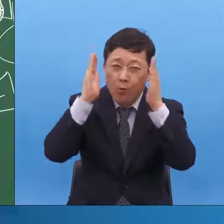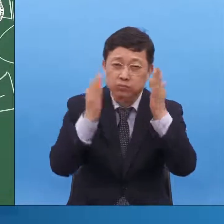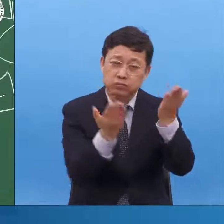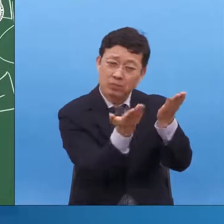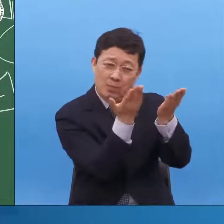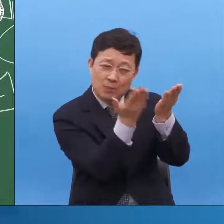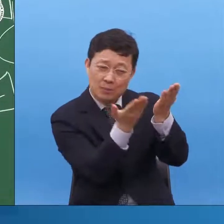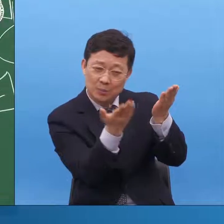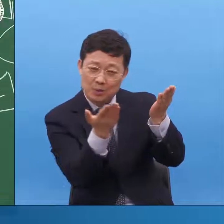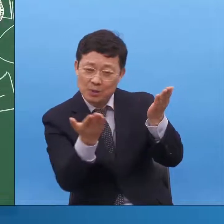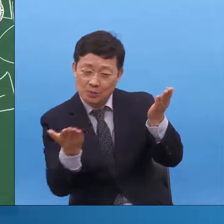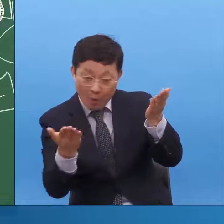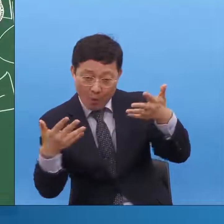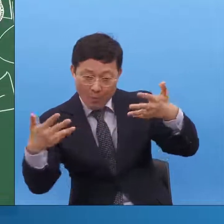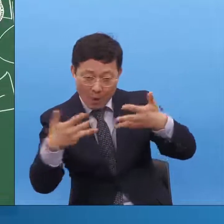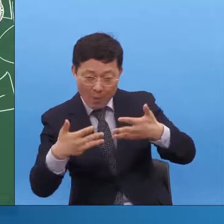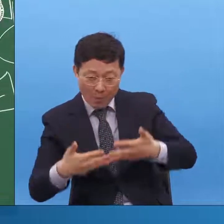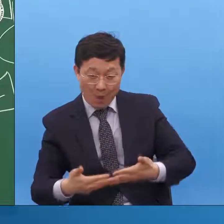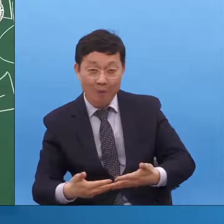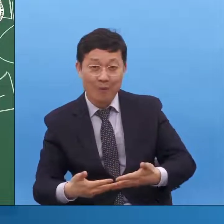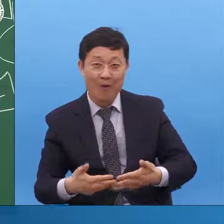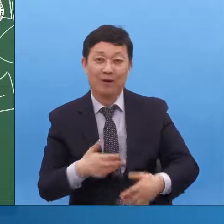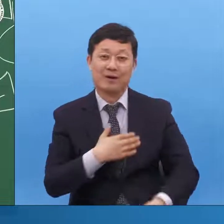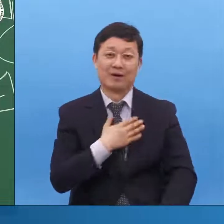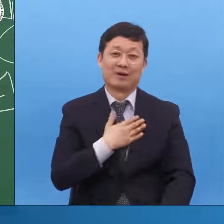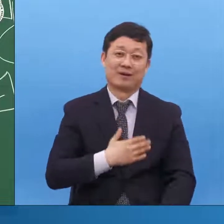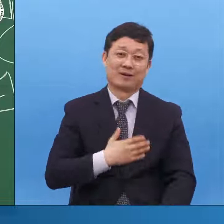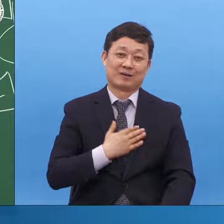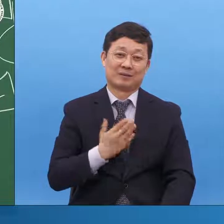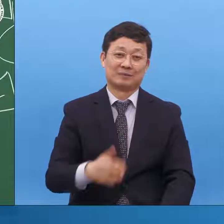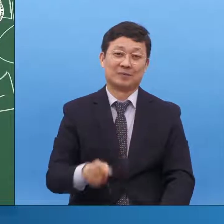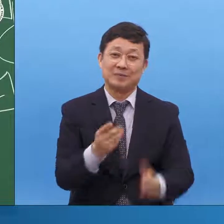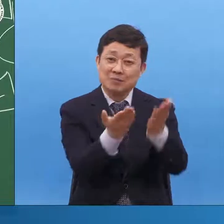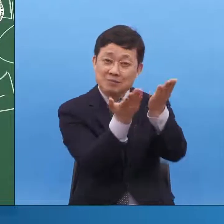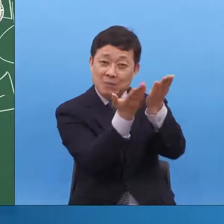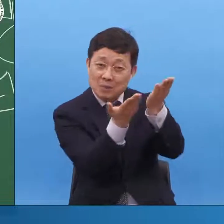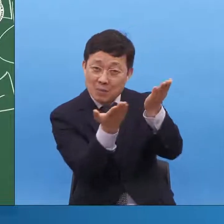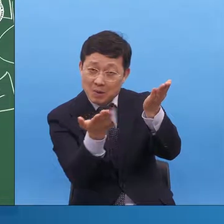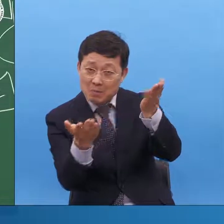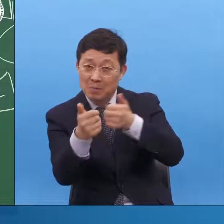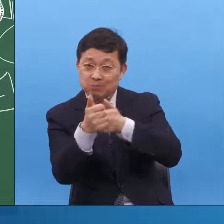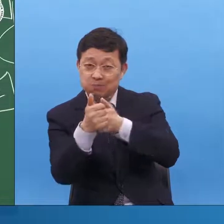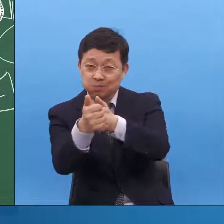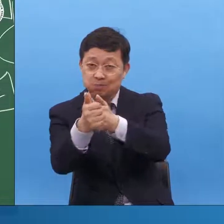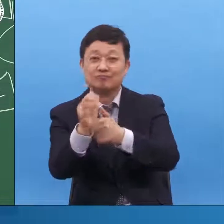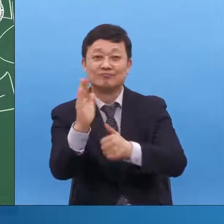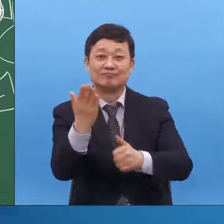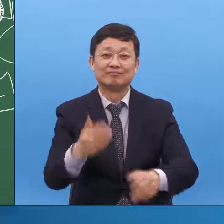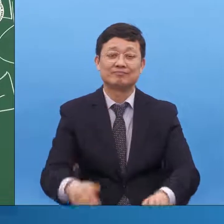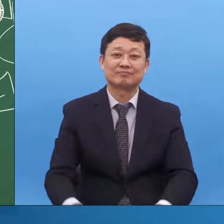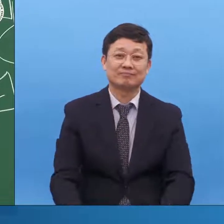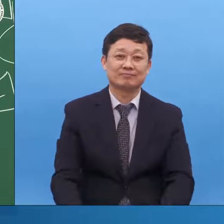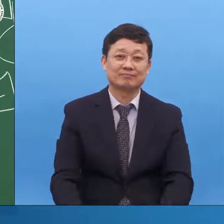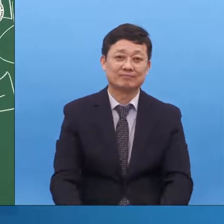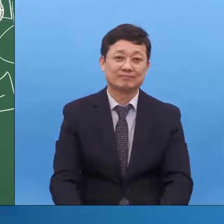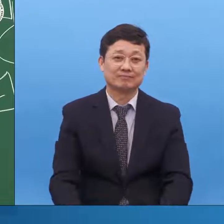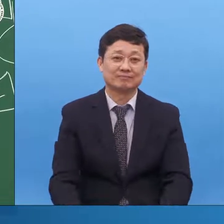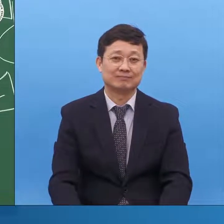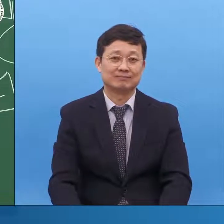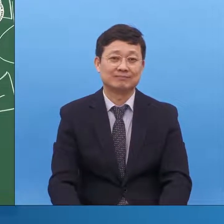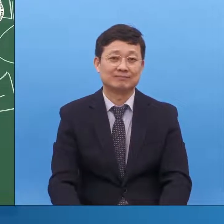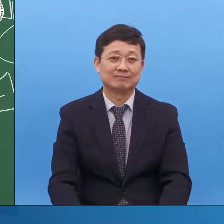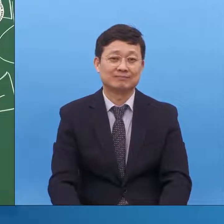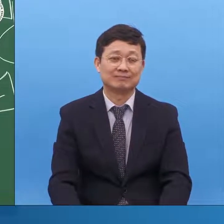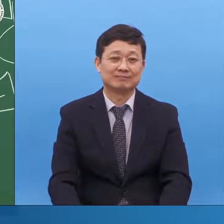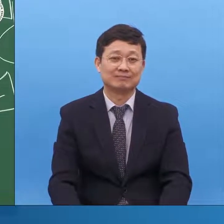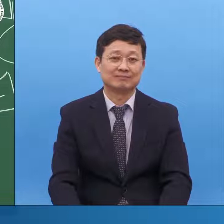at this very carefully, you see the stream of prayer, the word, your 이 study, 흐름을 everything. 따라가면 됩니다. Just follow that stream. 자, 렘넌트들이 알아야 될 제일